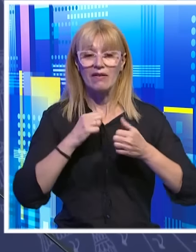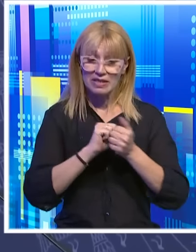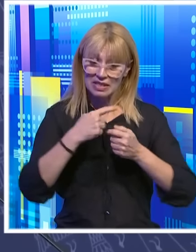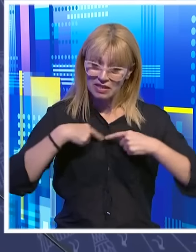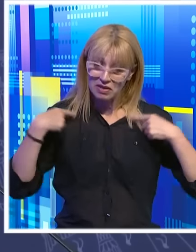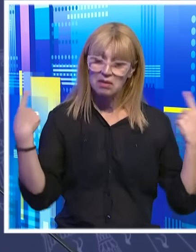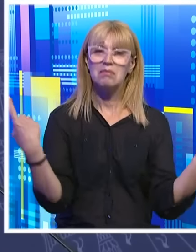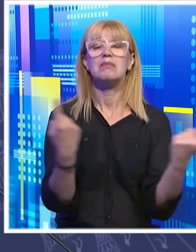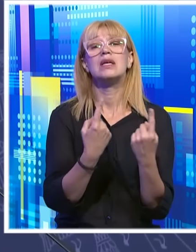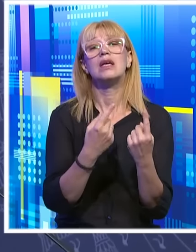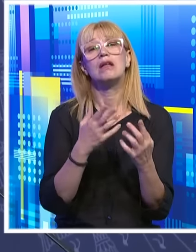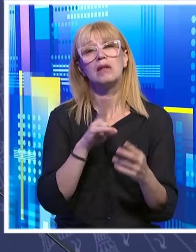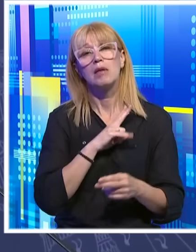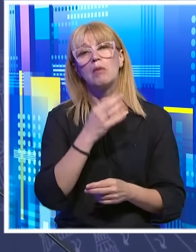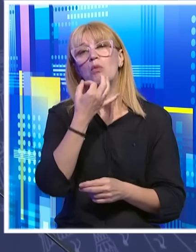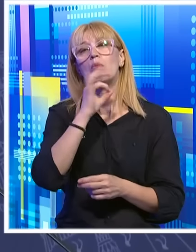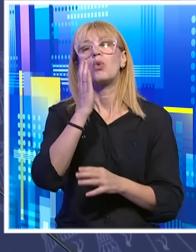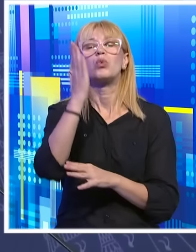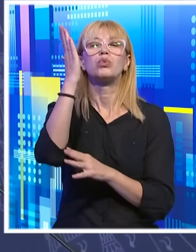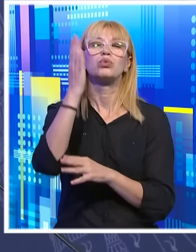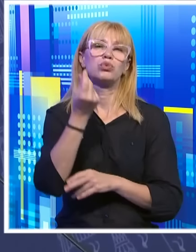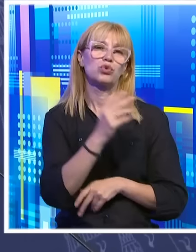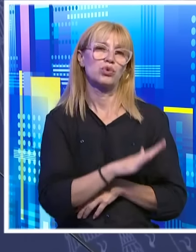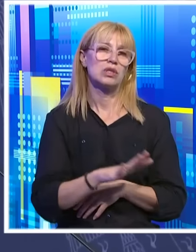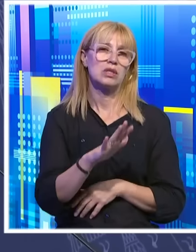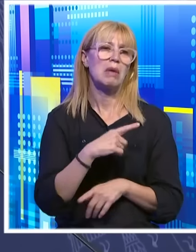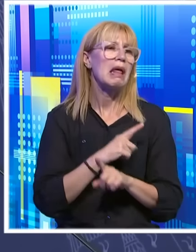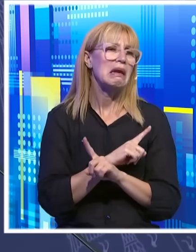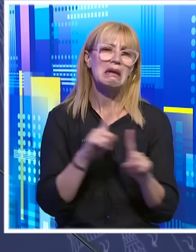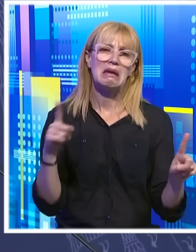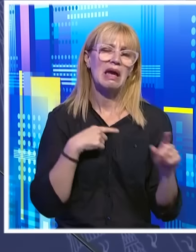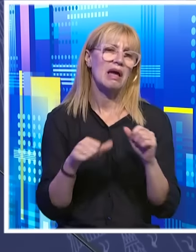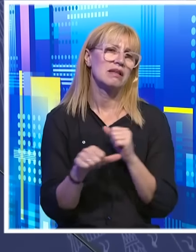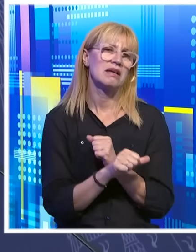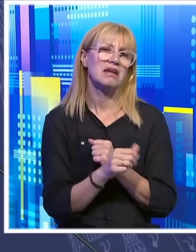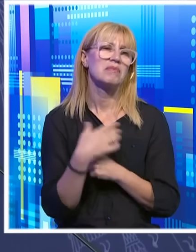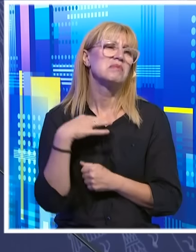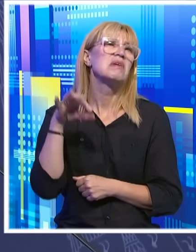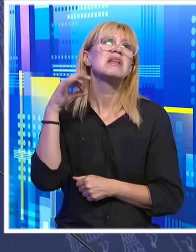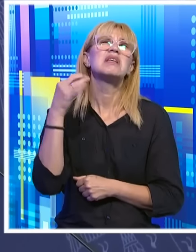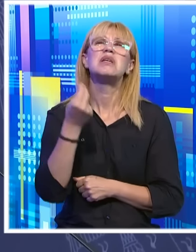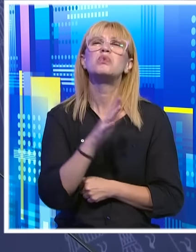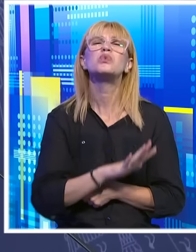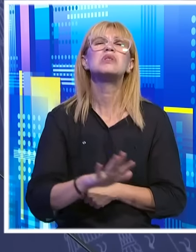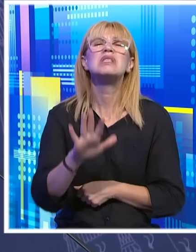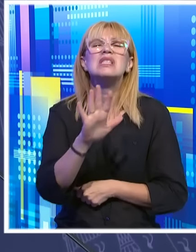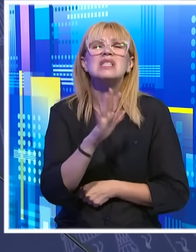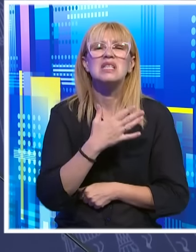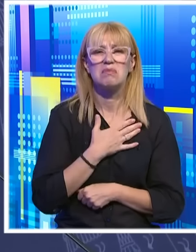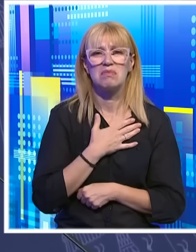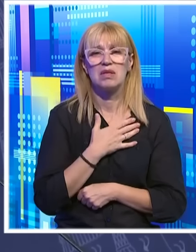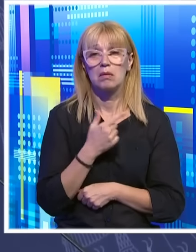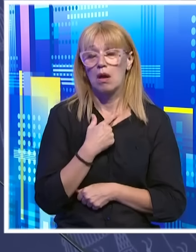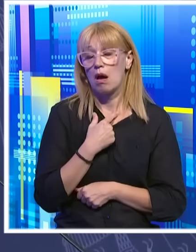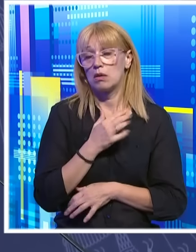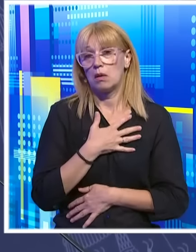računamo na najbolju budućnost u našu zemlju. Nikada nisam ništa krio i bio sam jedini čovjek u ovoj zemlji, reći ću vam, užasnut sam